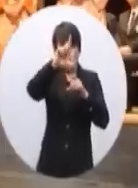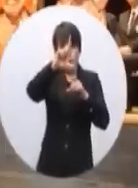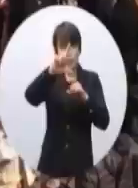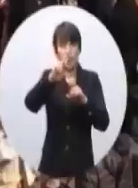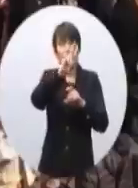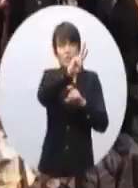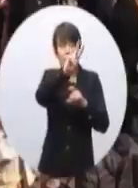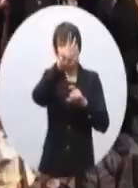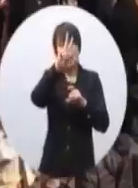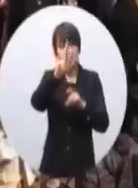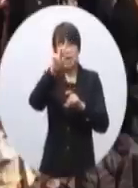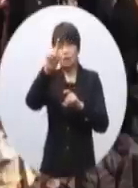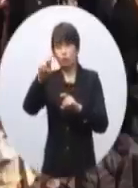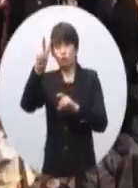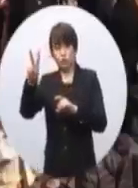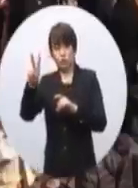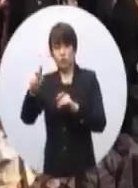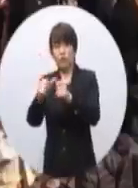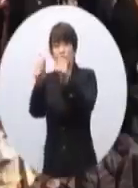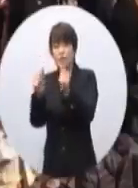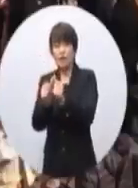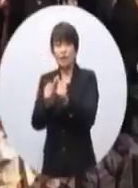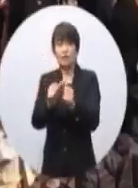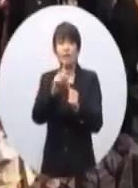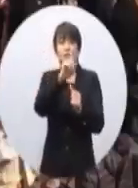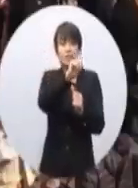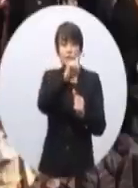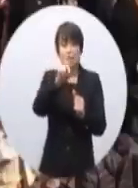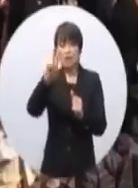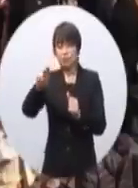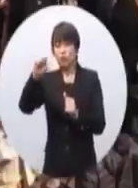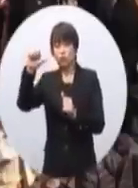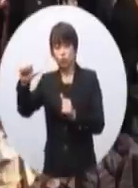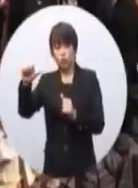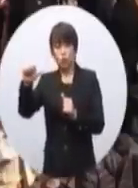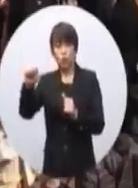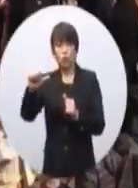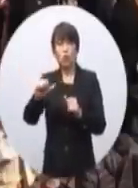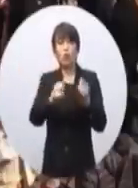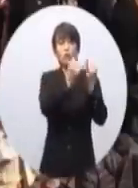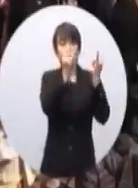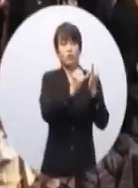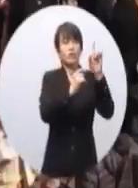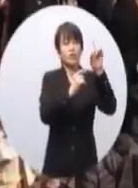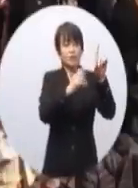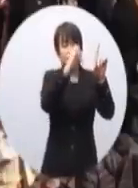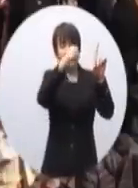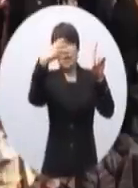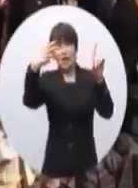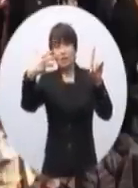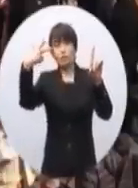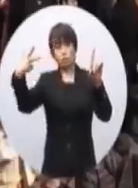2212名、男性が1125名、女性が1087名でした。